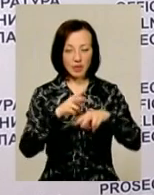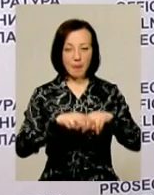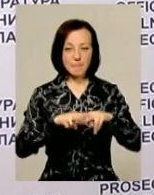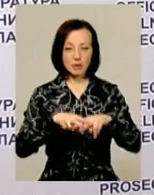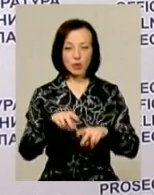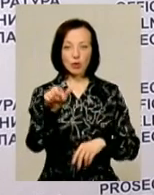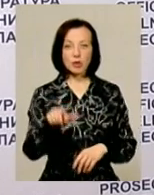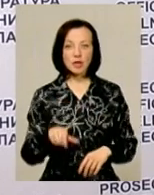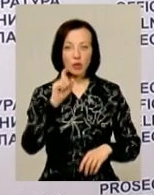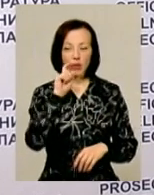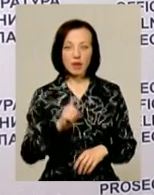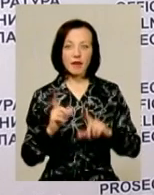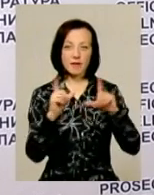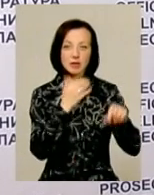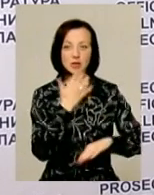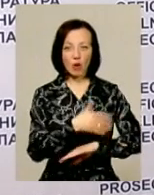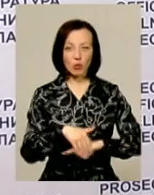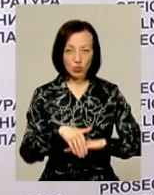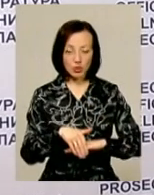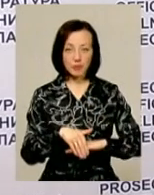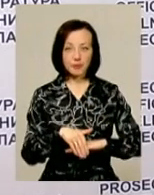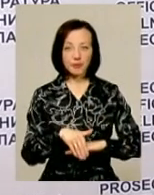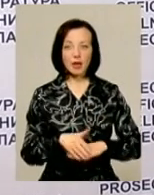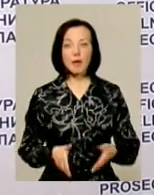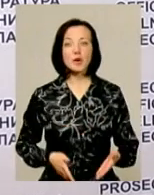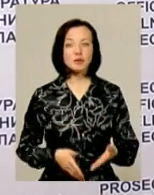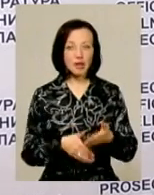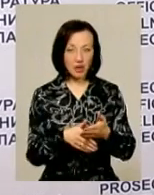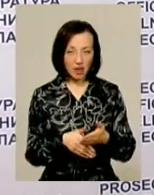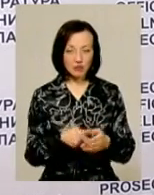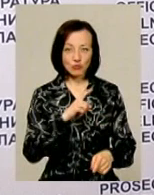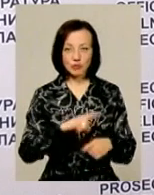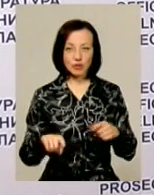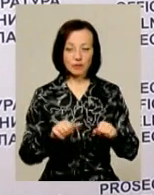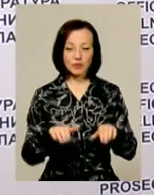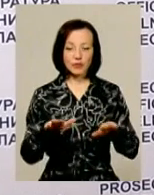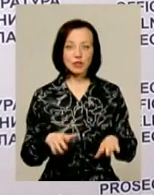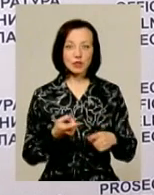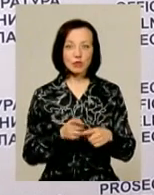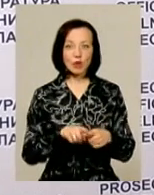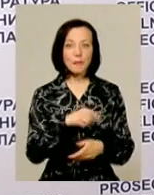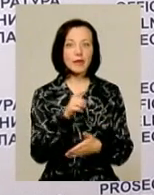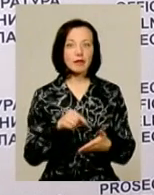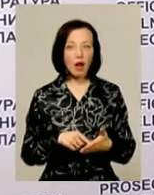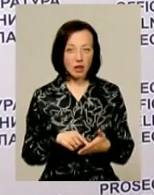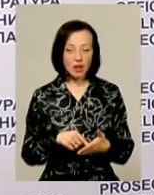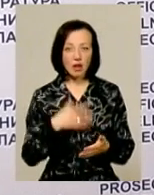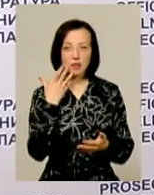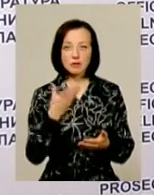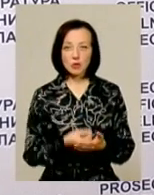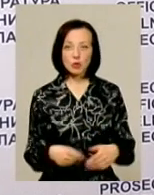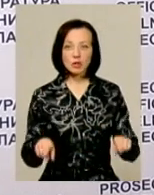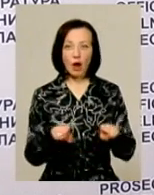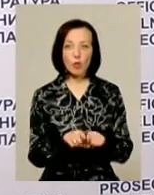паспорта громадянина України для виїзду за кордон, посприяти в якнайшвидшому вирішенні цього питання. Свою